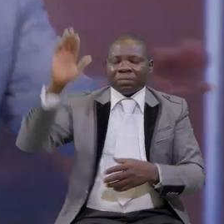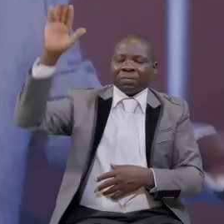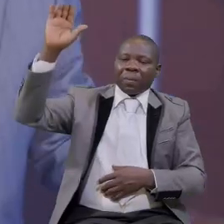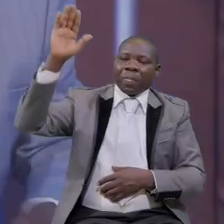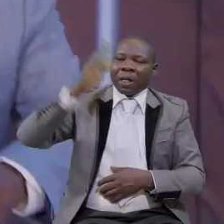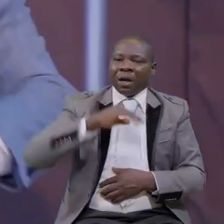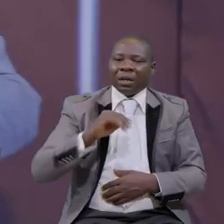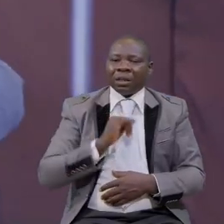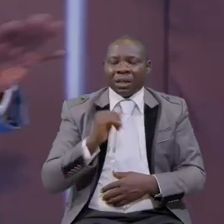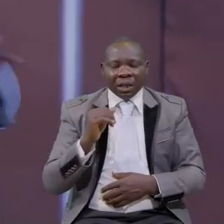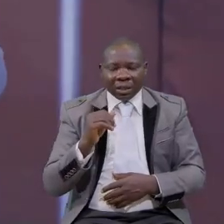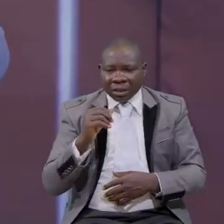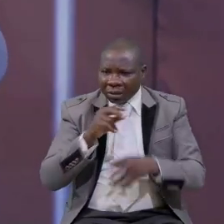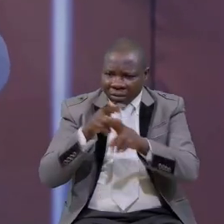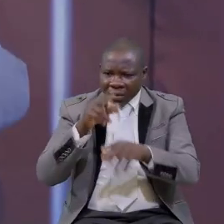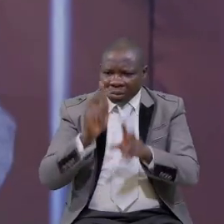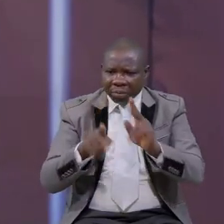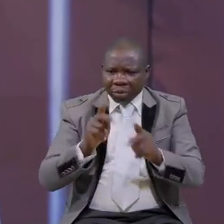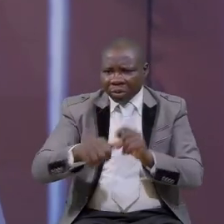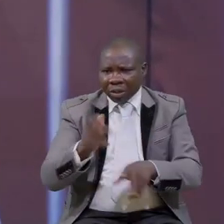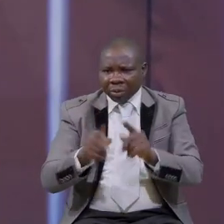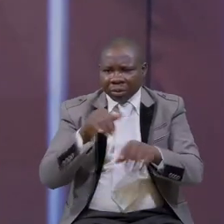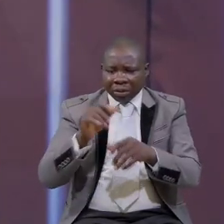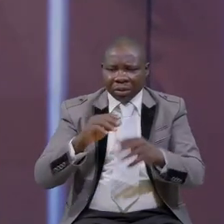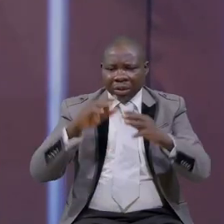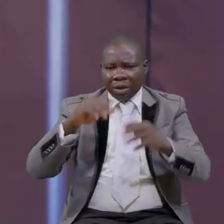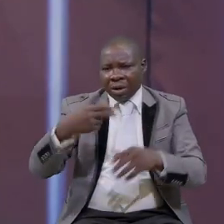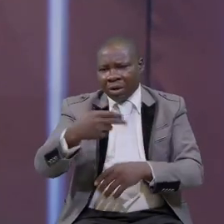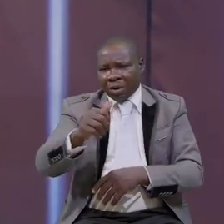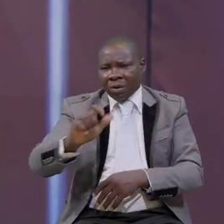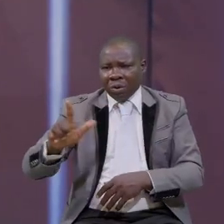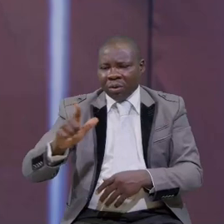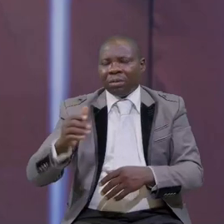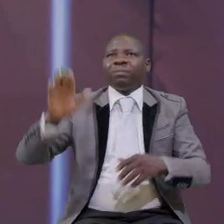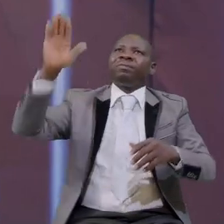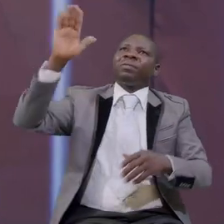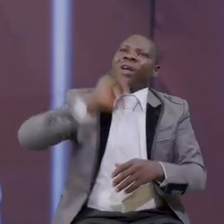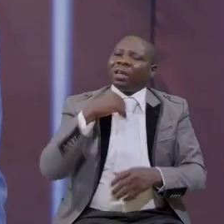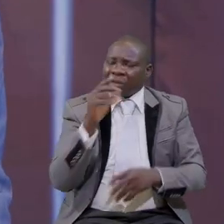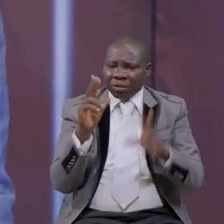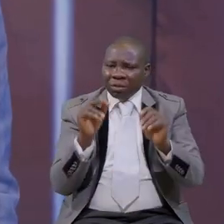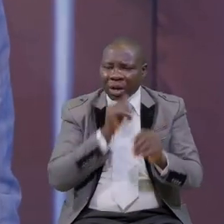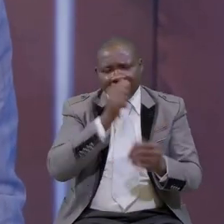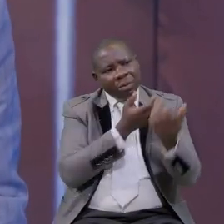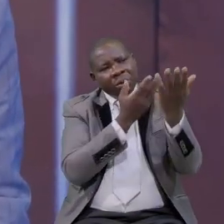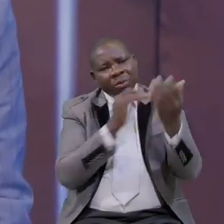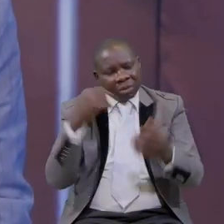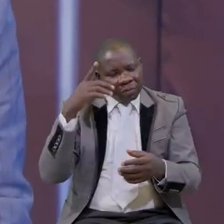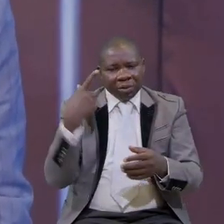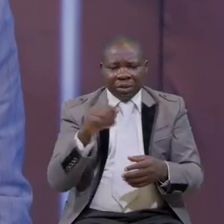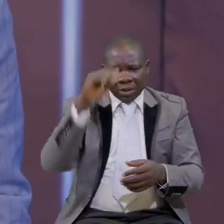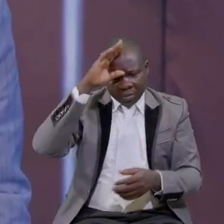la. Parce qu'ils n'ont pas bien écouté. Ils ont levé la main. J'ai dit, non, non, non, ce n'est pas vous. J'attends l'homme. Et l'homme, il était